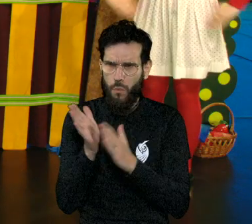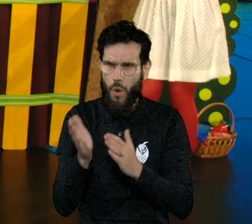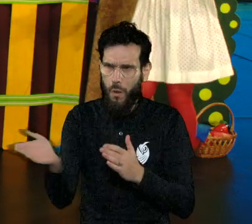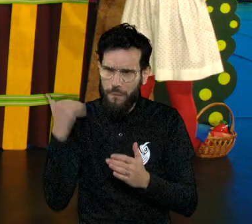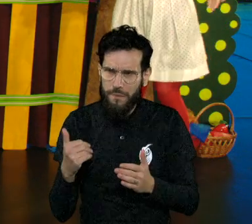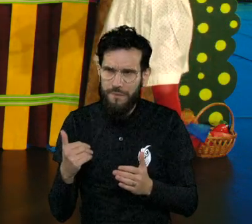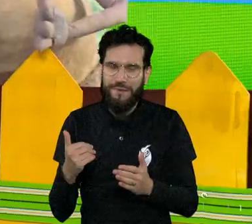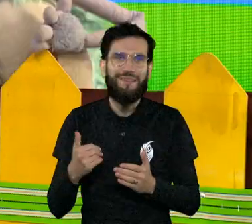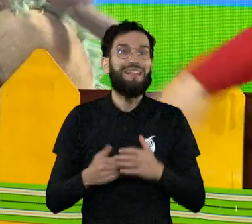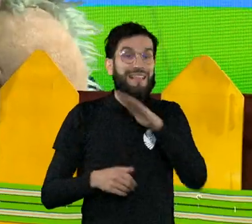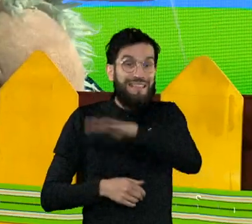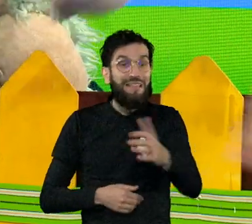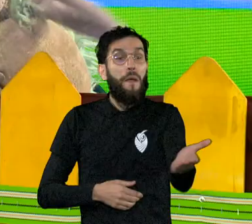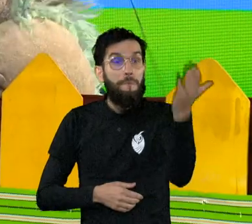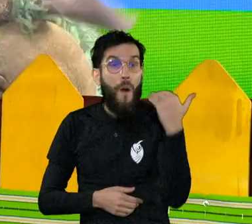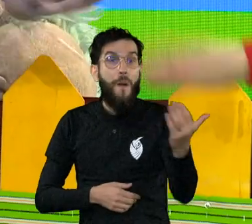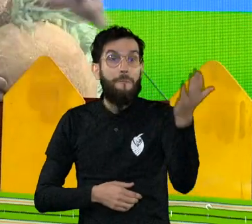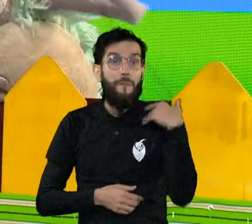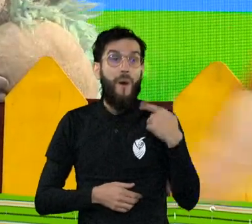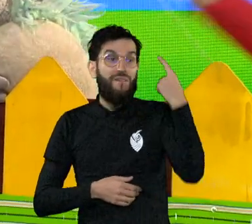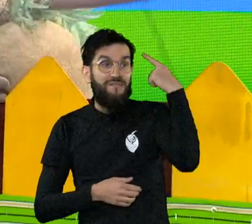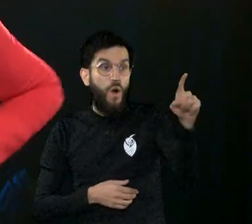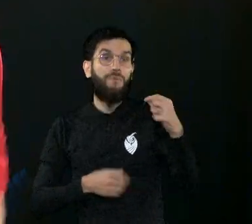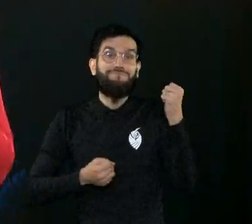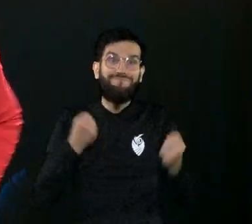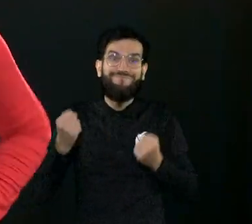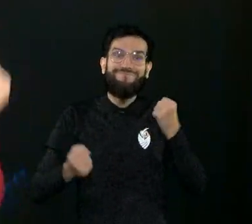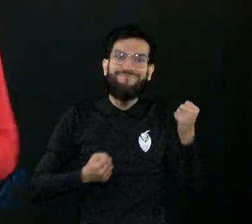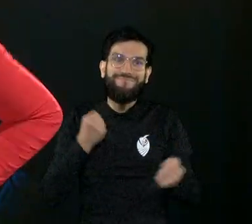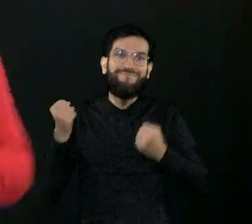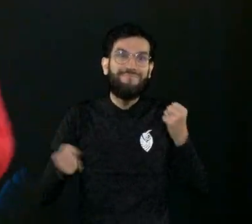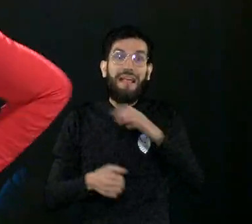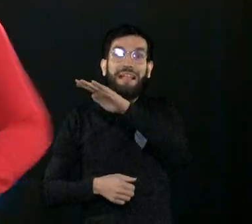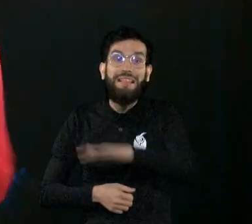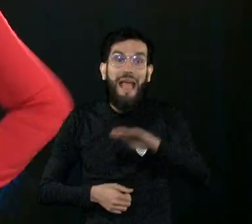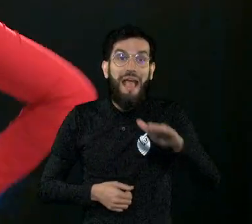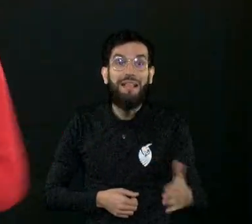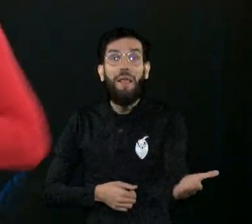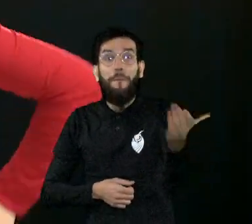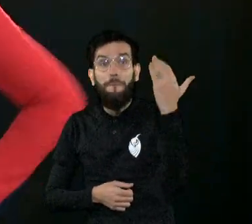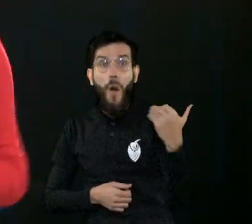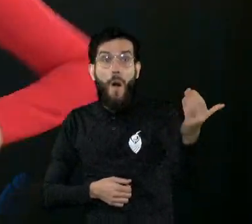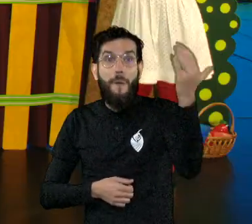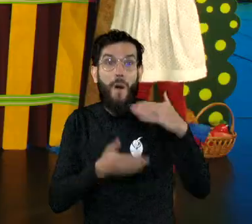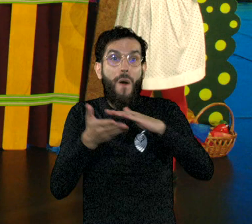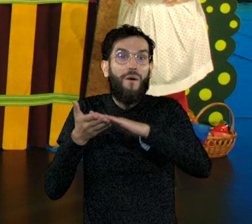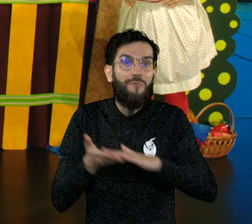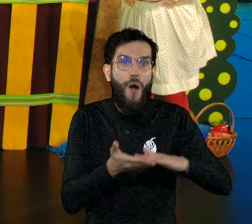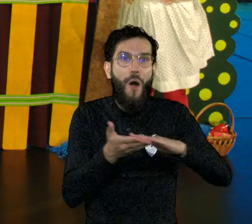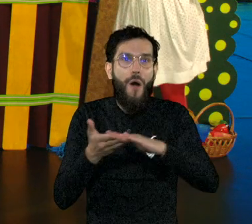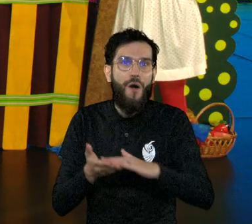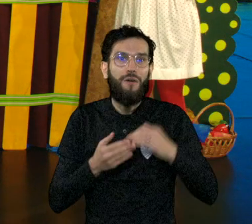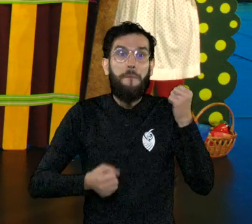Poďte, deti, poďte von, pobehať si na náš dvor. Poďte, deti, poďte von, pobehať si